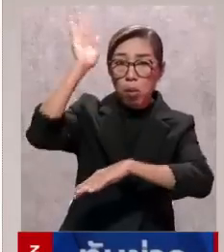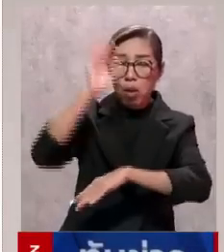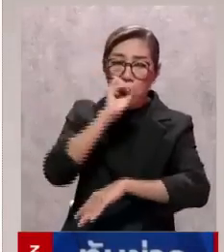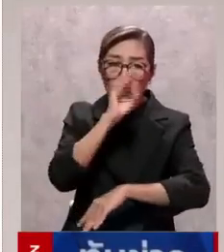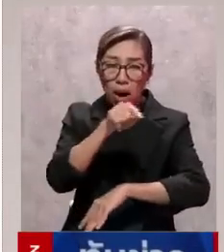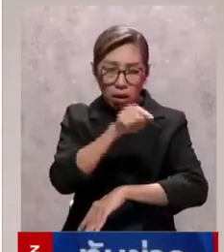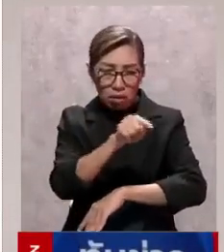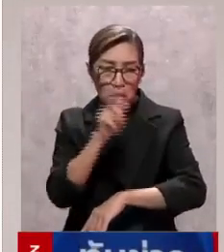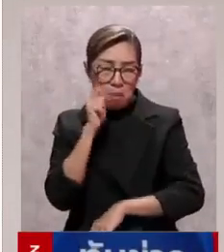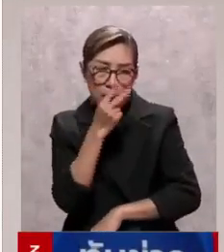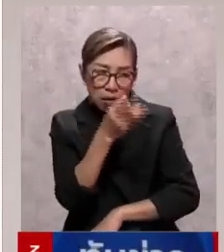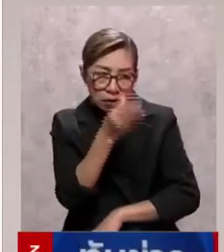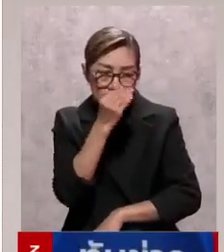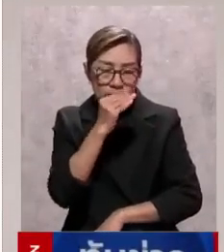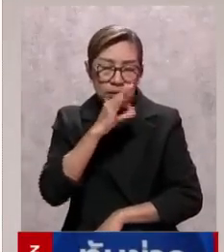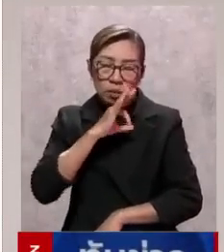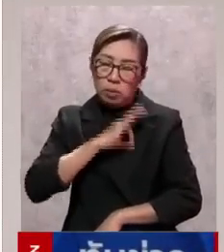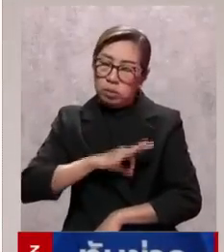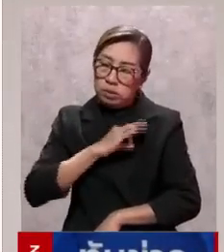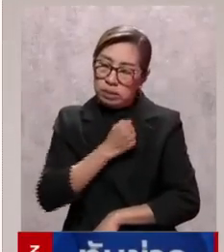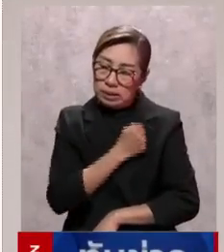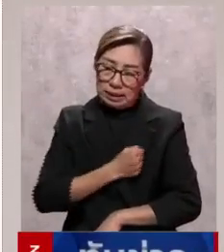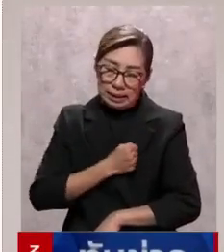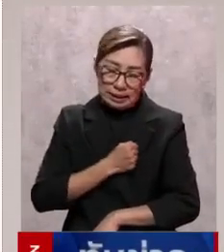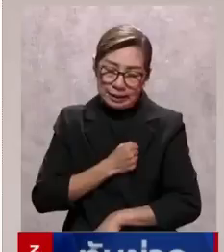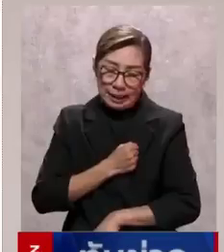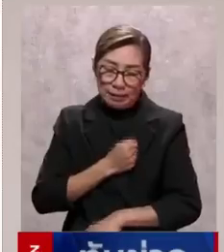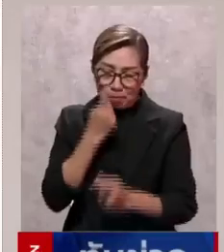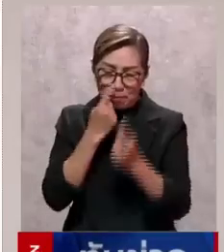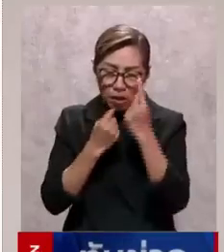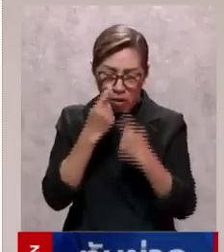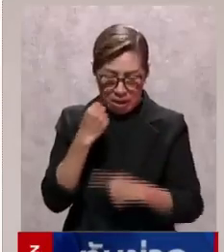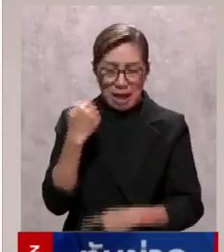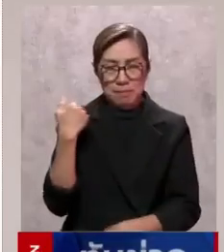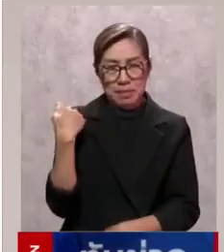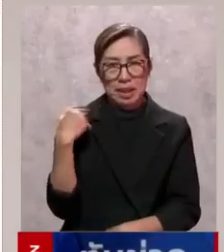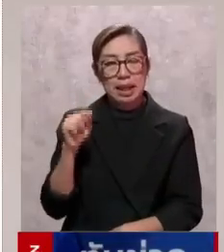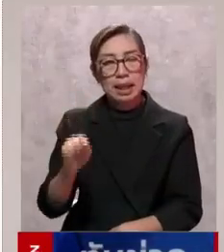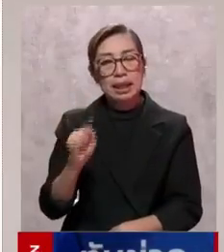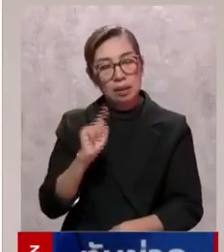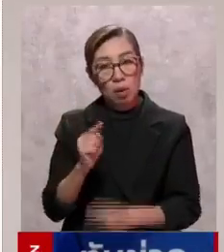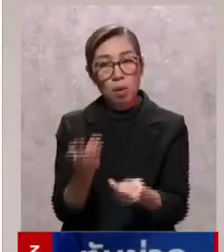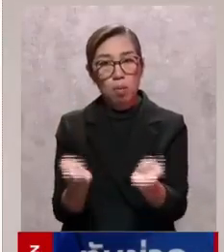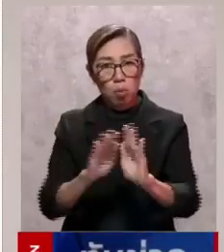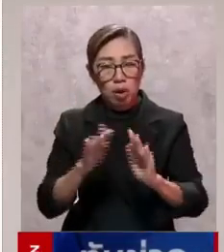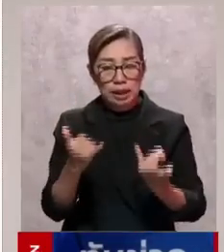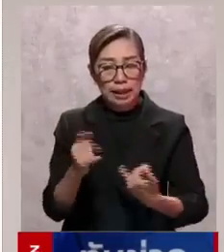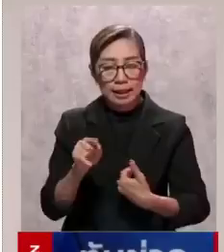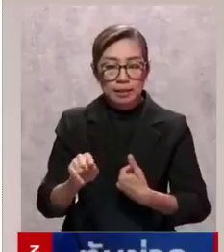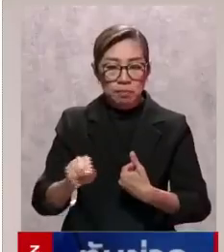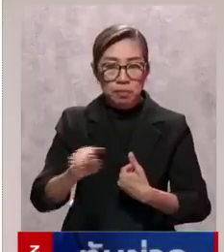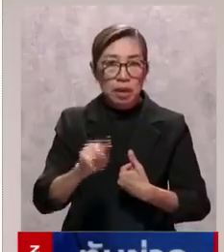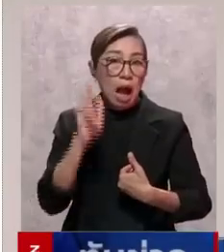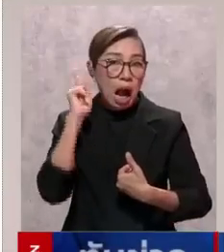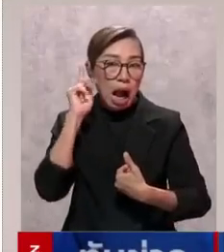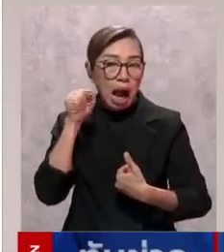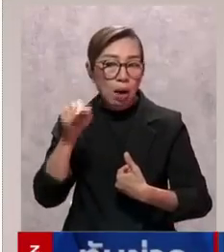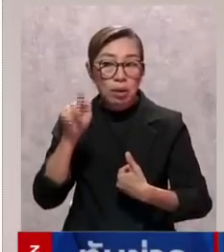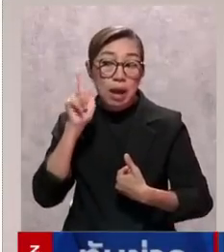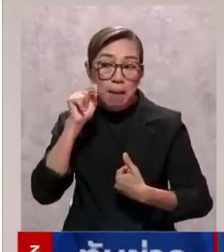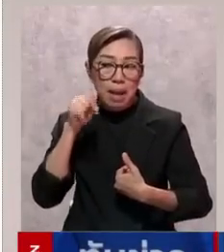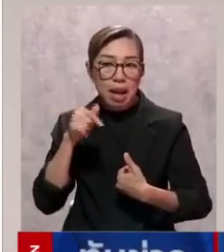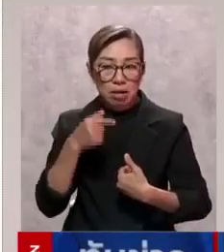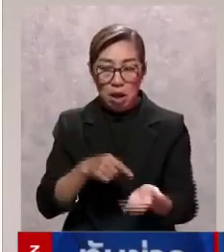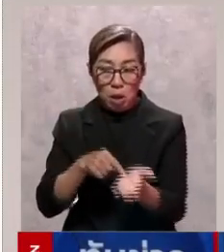ทำให้คุณแม่ร้องไห้แล้วมีอาการซึมเมื่อนึกถึงเหตุการณ์ที่เกิดขึ้นยืนยันนะคะครอบครัวตอนนี้จำกัดการเข้าถึงข่าวสารของคุณแ